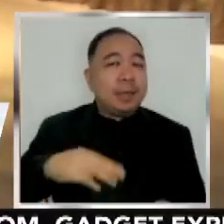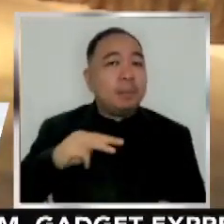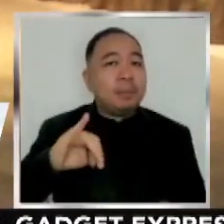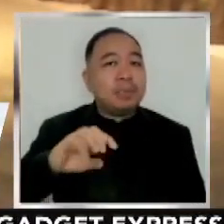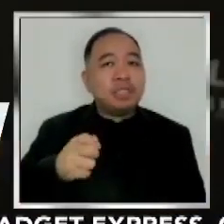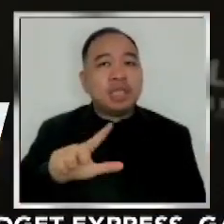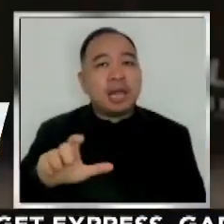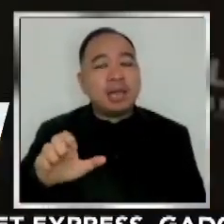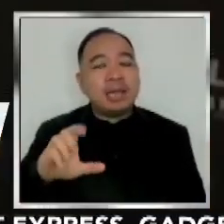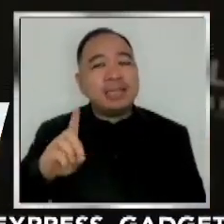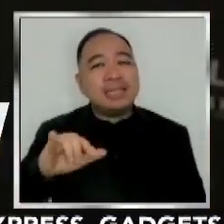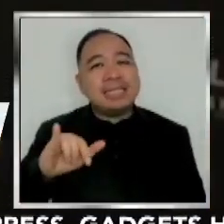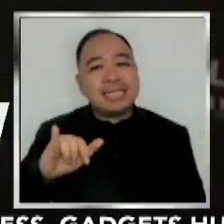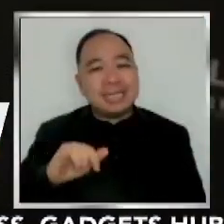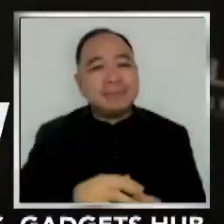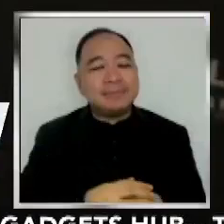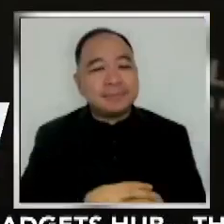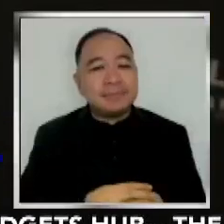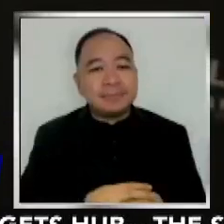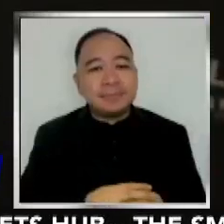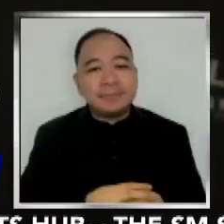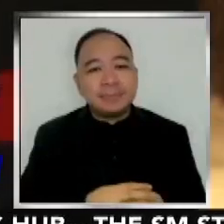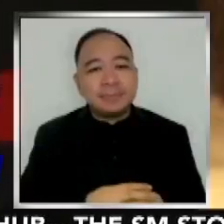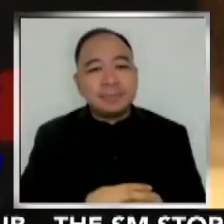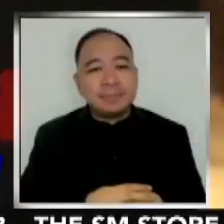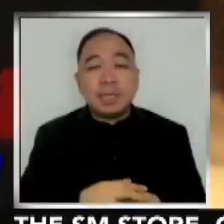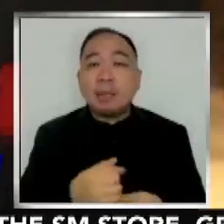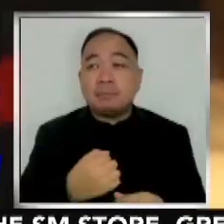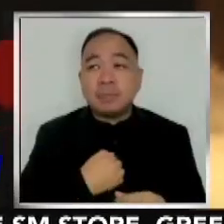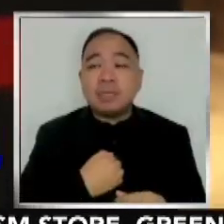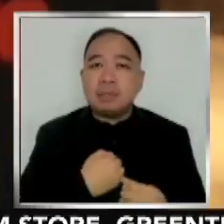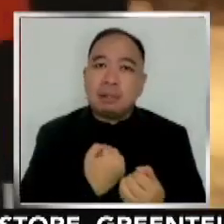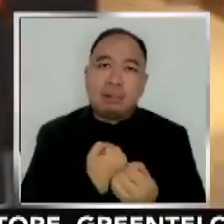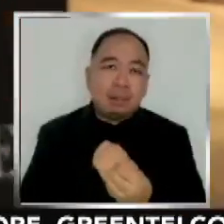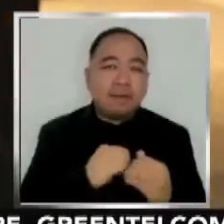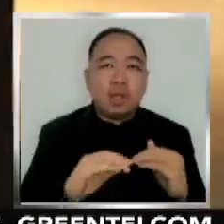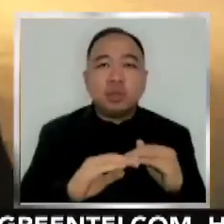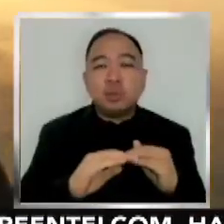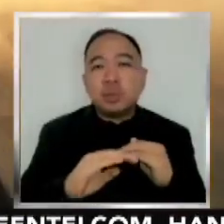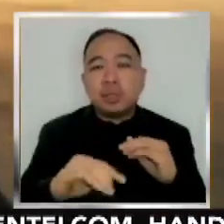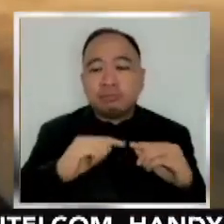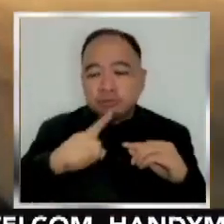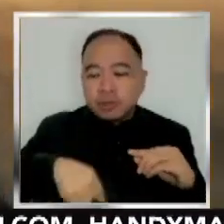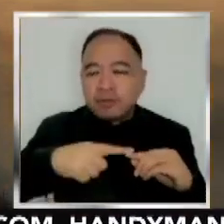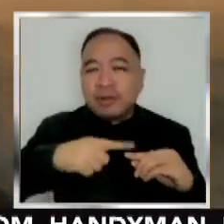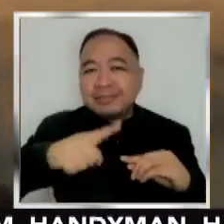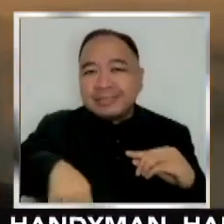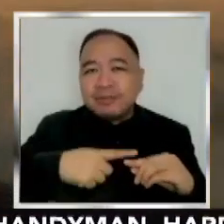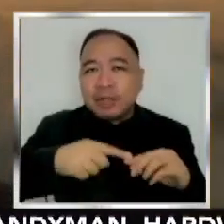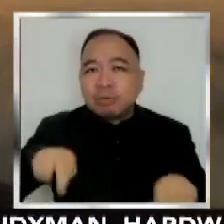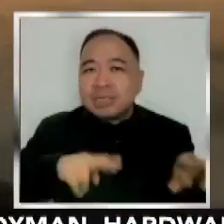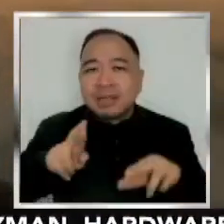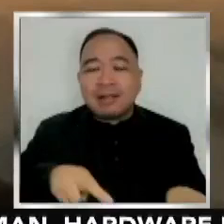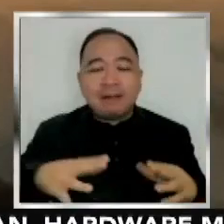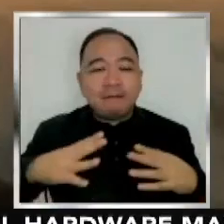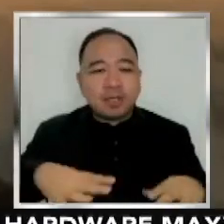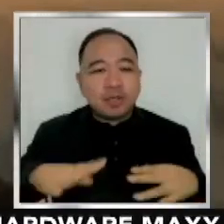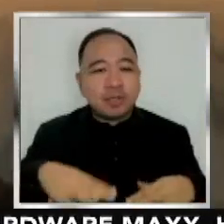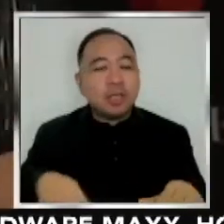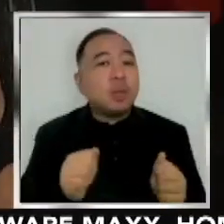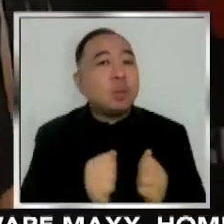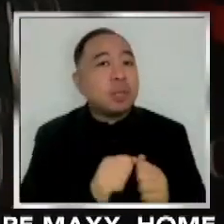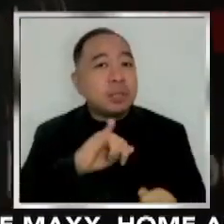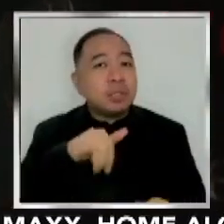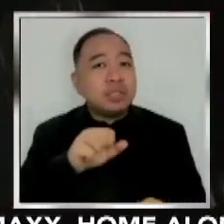her wardrobe. I love sustainable fashion. 10-year-old gown naman ang suot ni asawa ng asawa ko star Jasmine Curtis